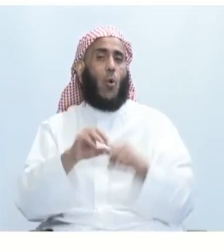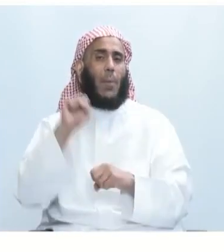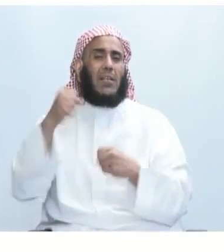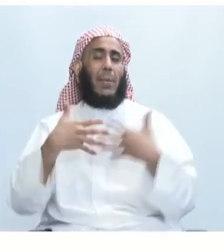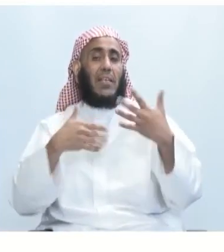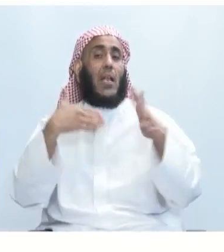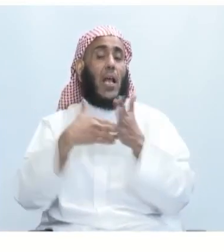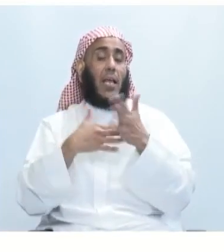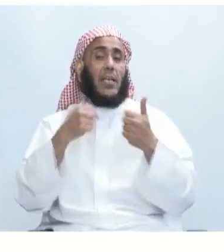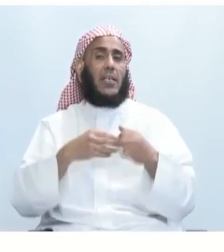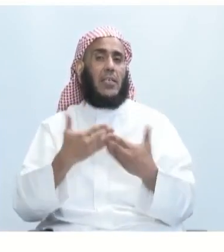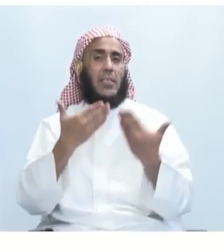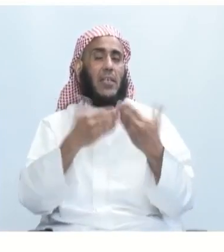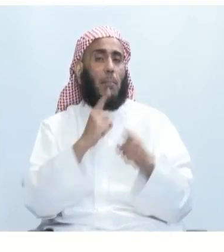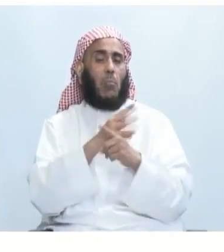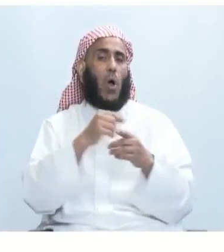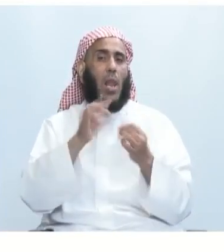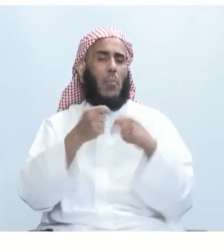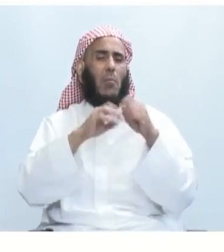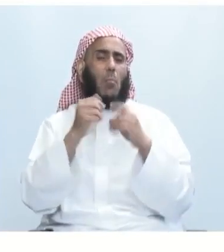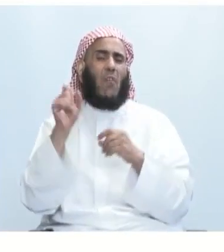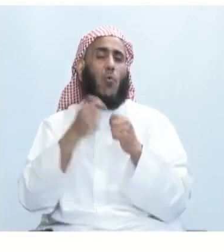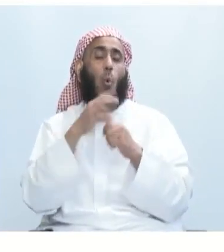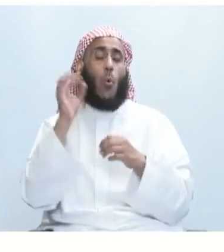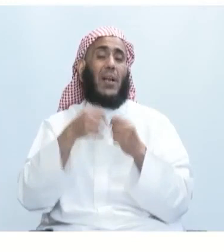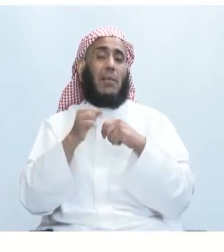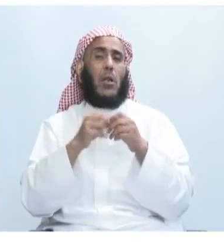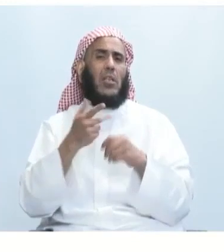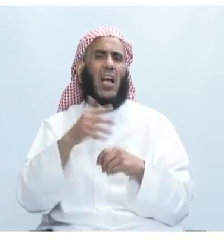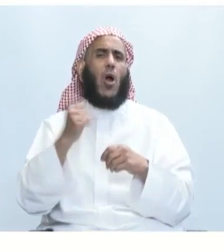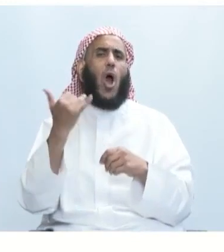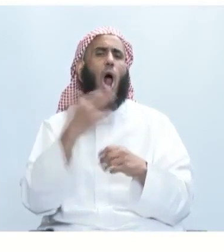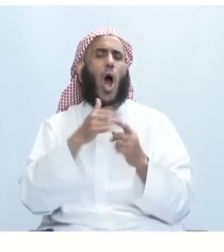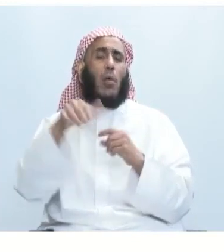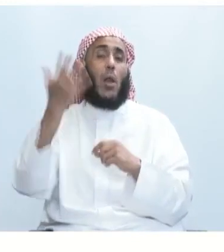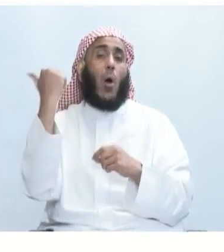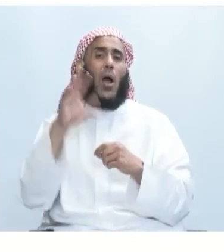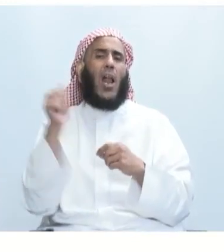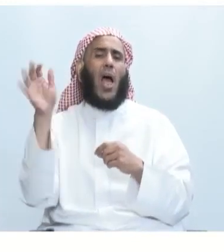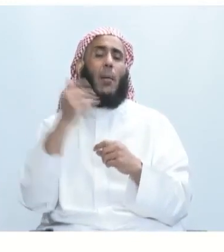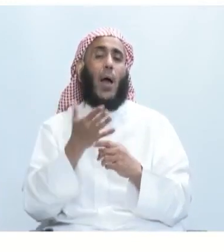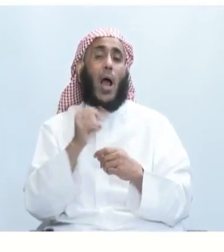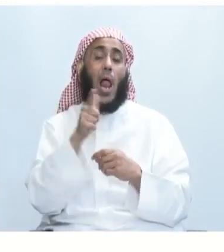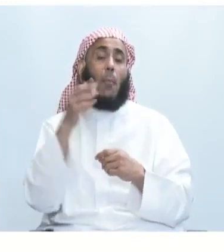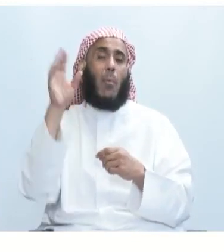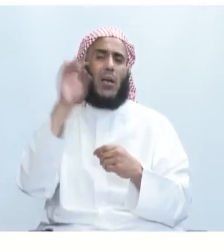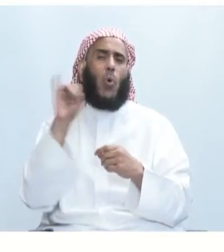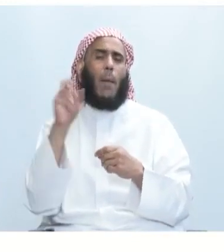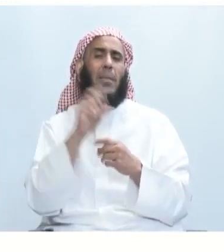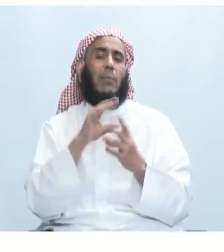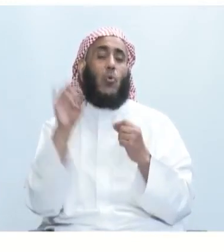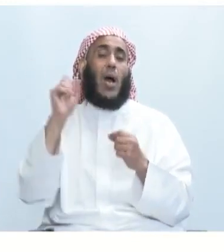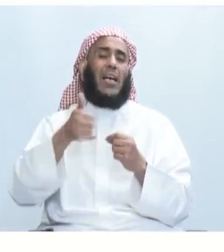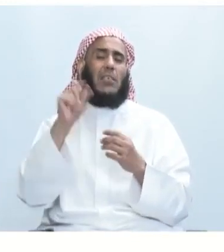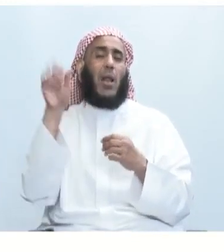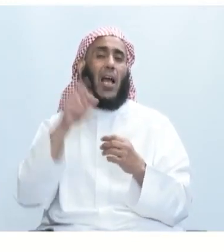البيتين الاخيرين استعن بمعلم الكيمياء لتحديد مفهوم الكيمياء لدى العرب الاوائل قال ابو بكر لاحظ هذه الابيات قال ابو بكر محمد بن هاشم